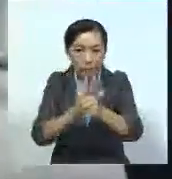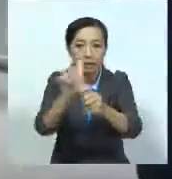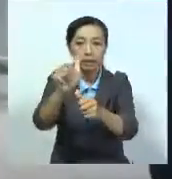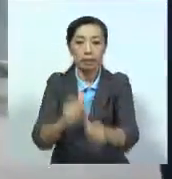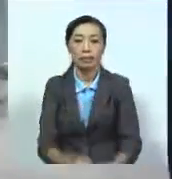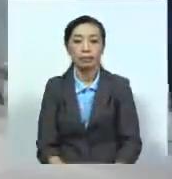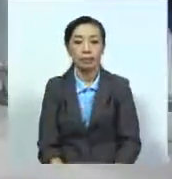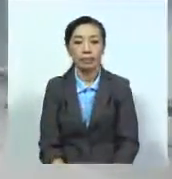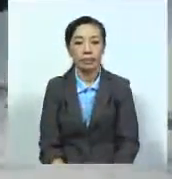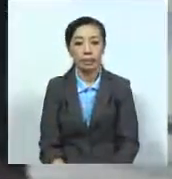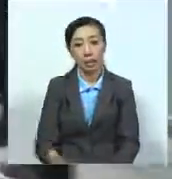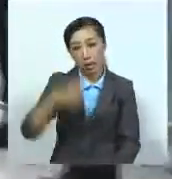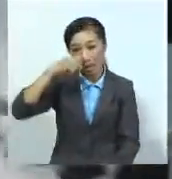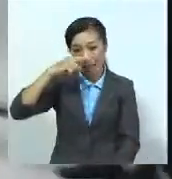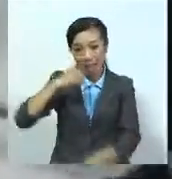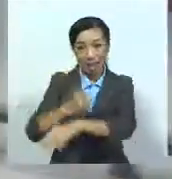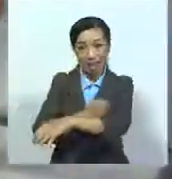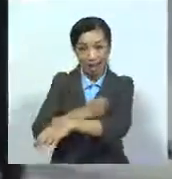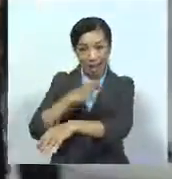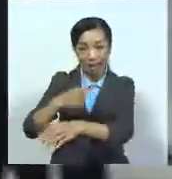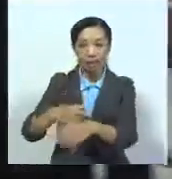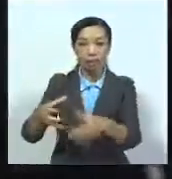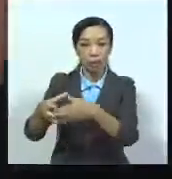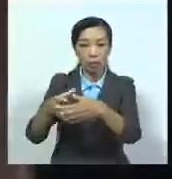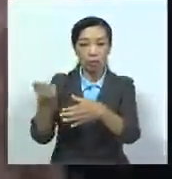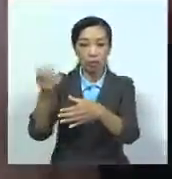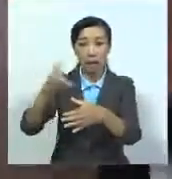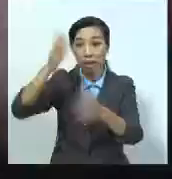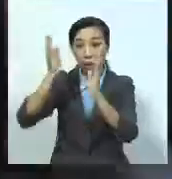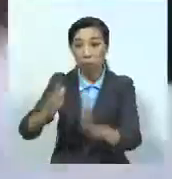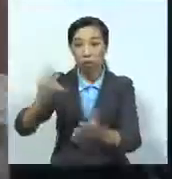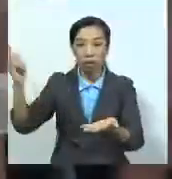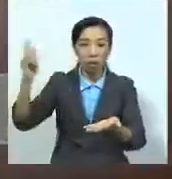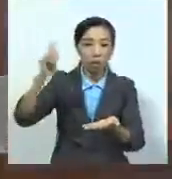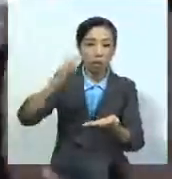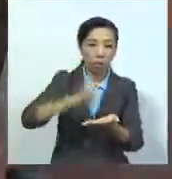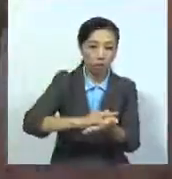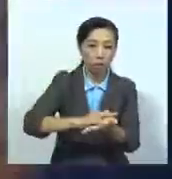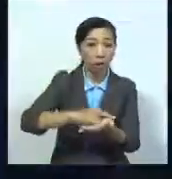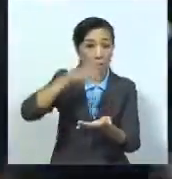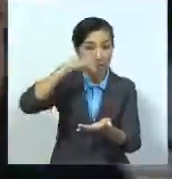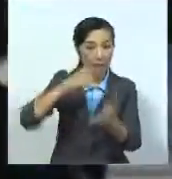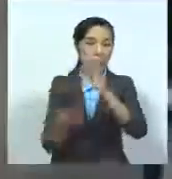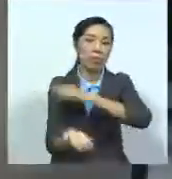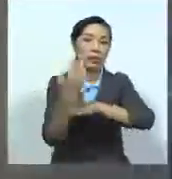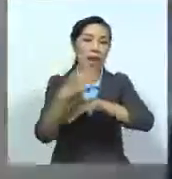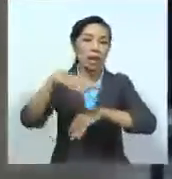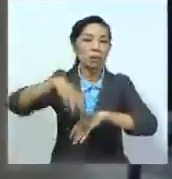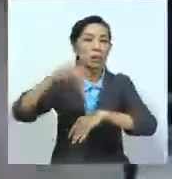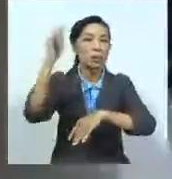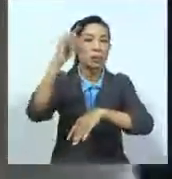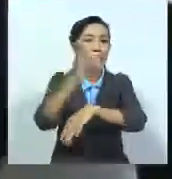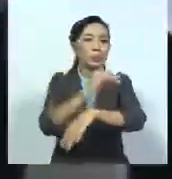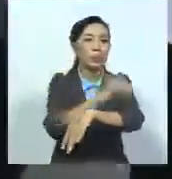ลูกเรือไทยชุดแรกจำนวน18คนเดินทางถึงสนามบินสุวรรณภูมิเมื่อช่วงเช้าเมื่อวานนี้นะคะโดยมีเจ้าหน้า